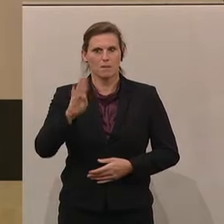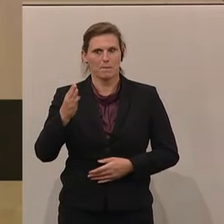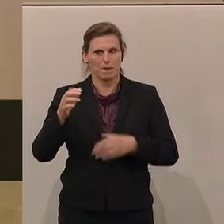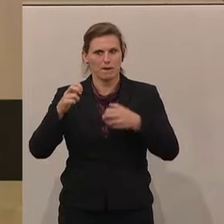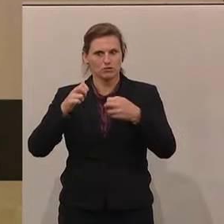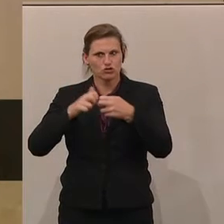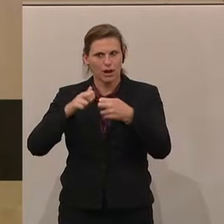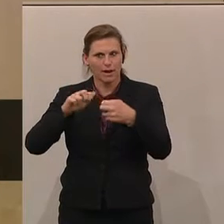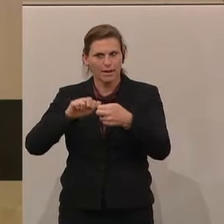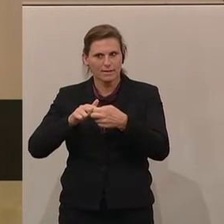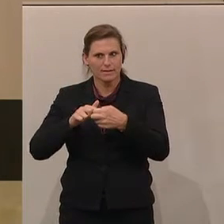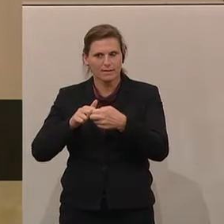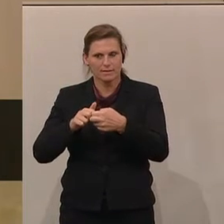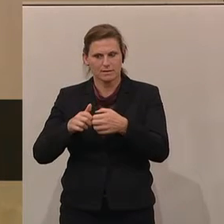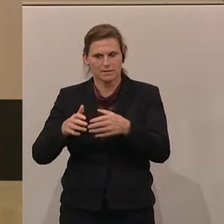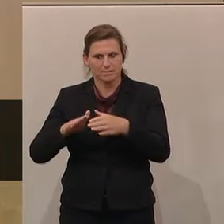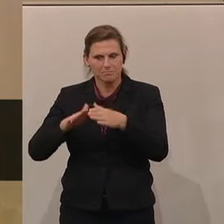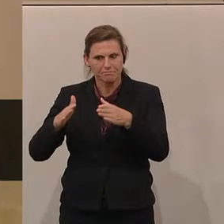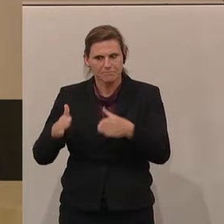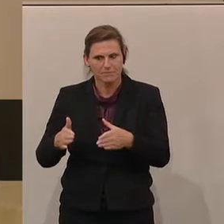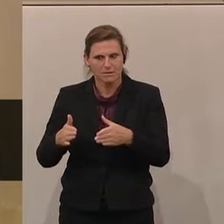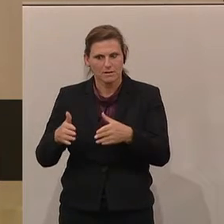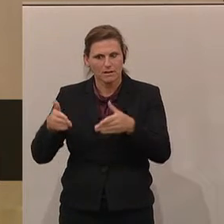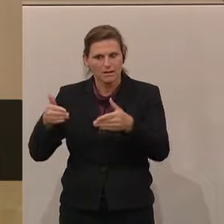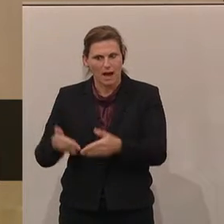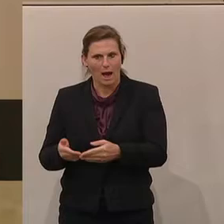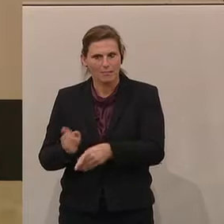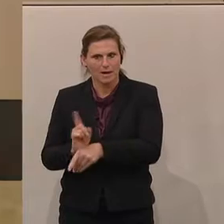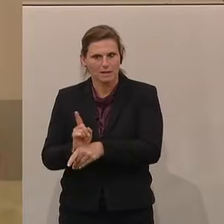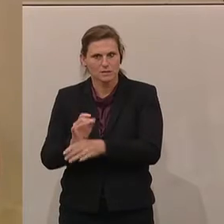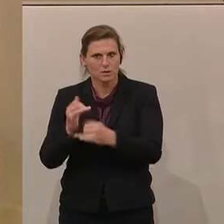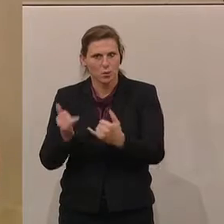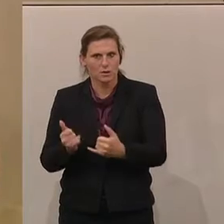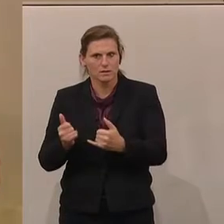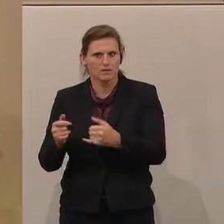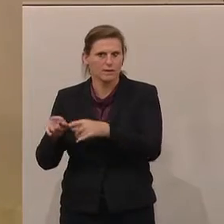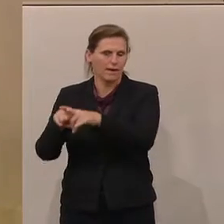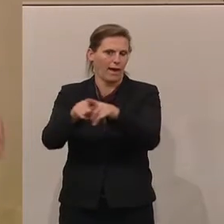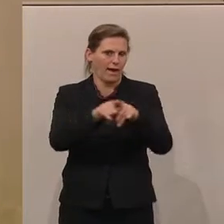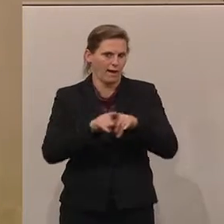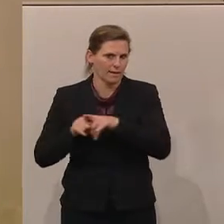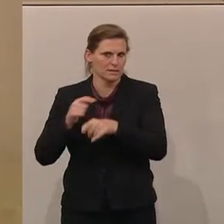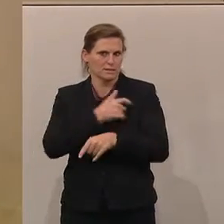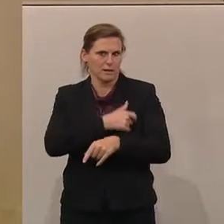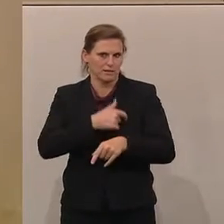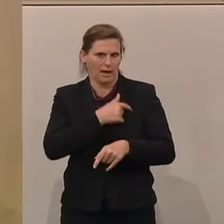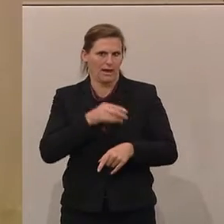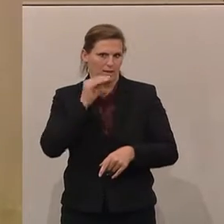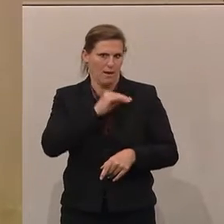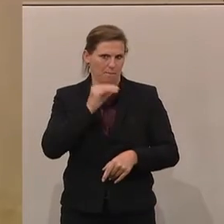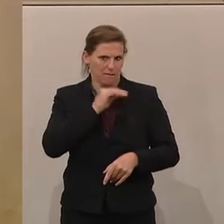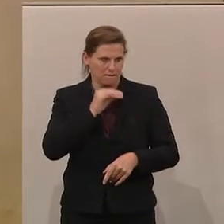ÖBB-Pflastersteine, Grabkerzen war das heutige Wording der schwarz-blauen Einheitspartei, um vom wahren Inhalt